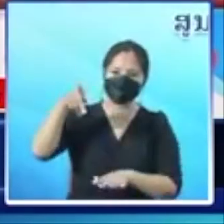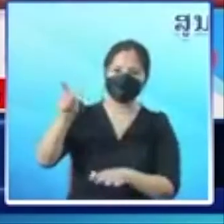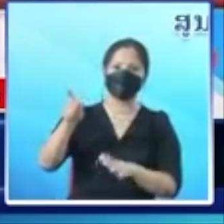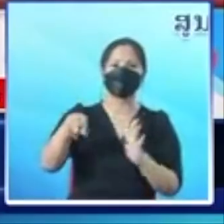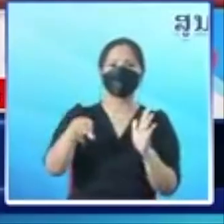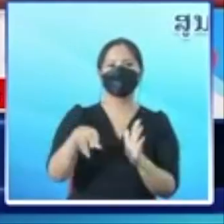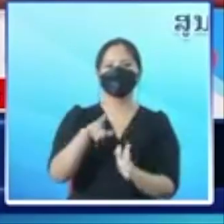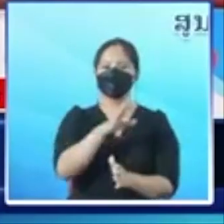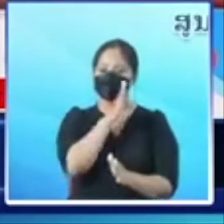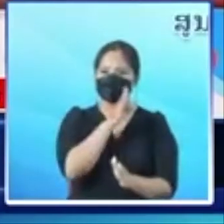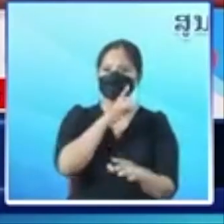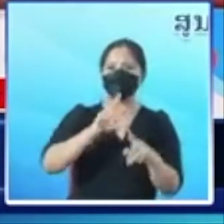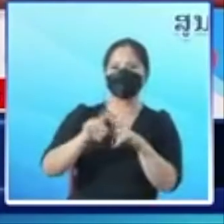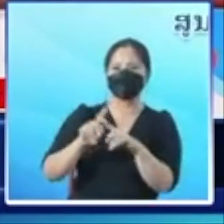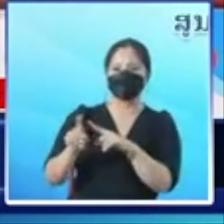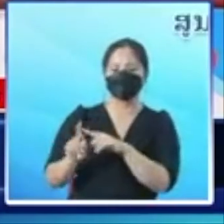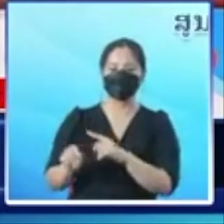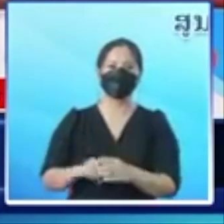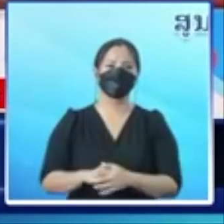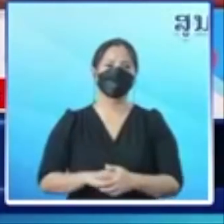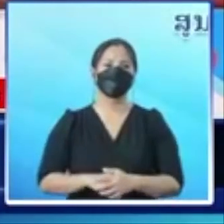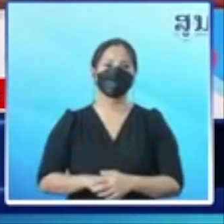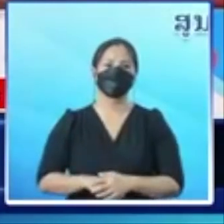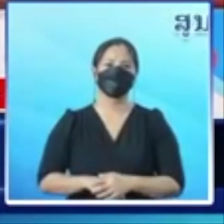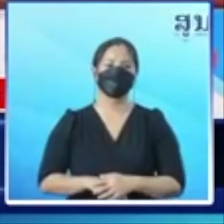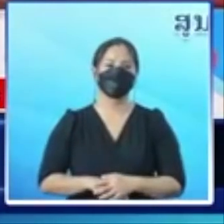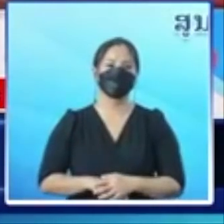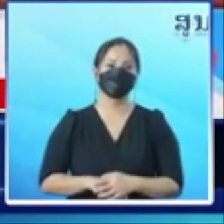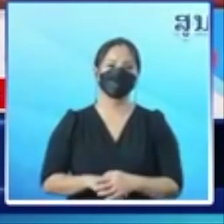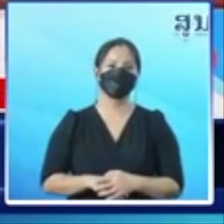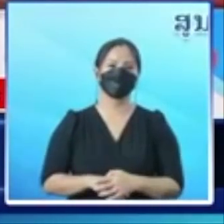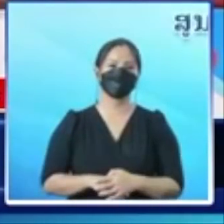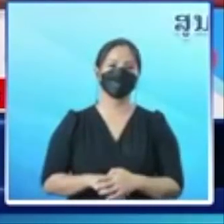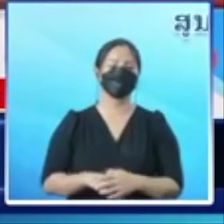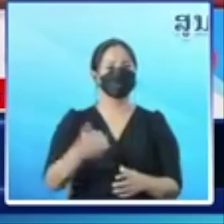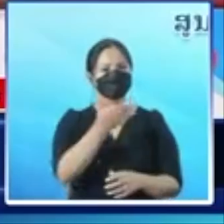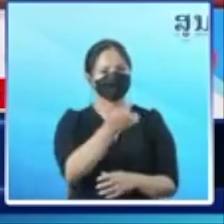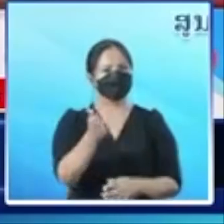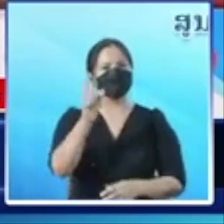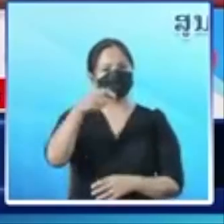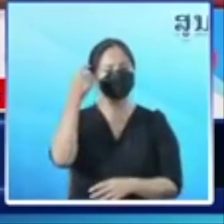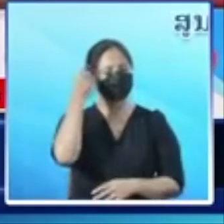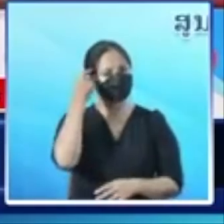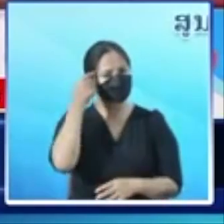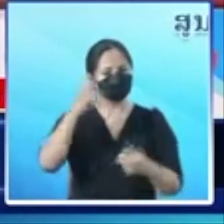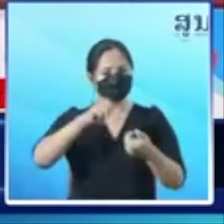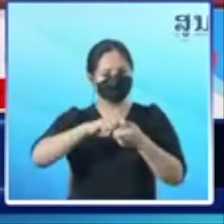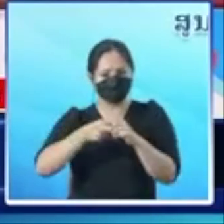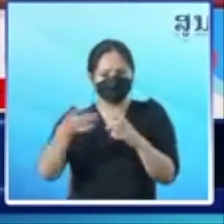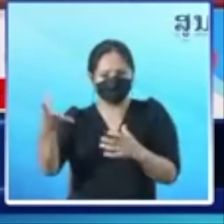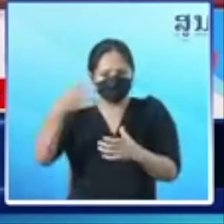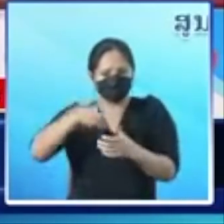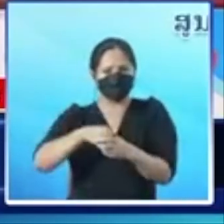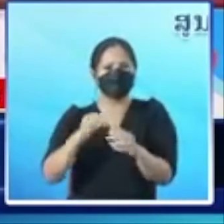ขออภัยน้ำถ้าหากว่าซื้อกงเกินไปเนาะอยากขอให้คำนึงถึงผลกระทบของข่าวของ